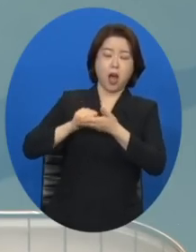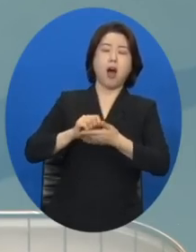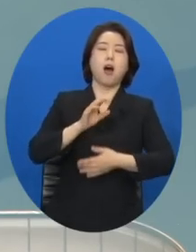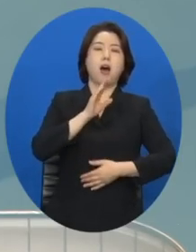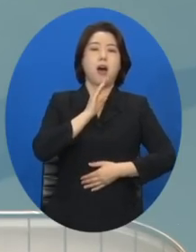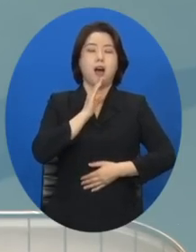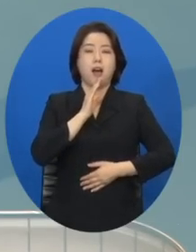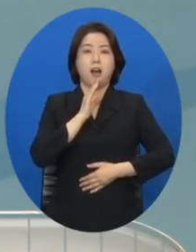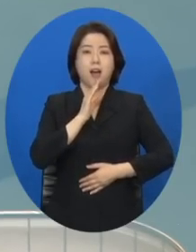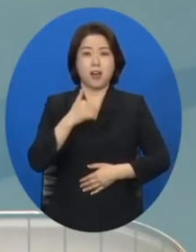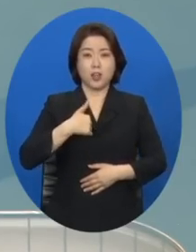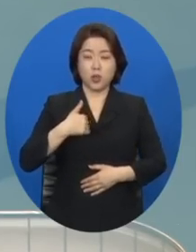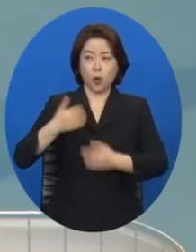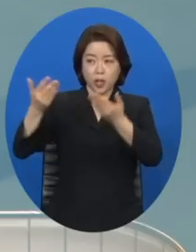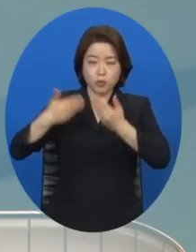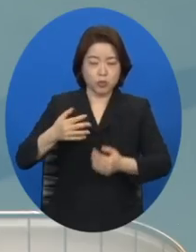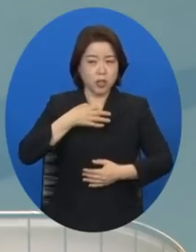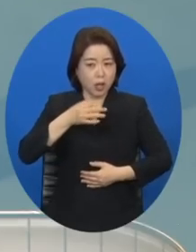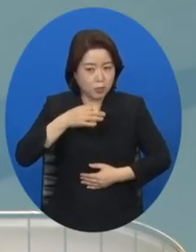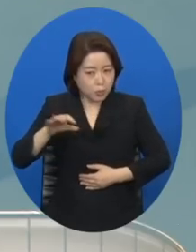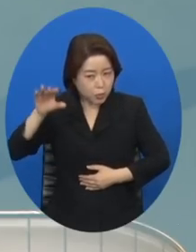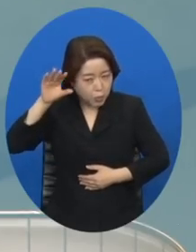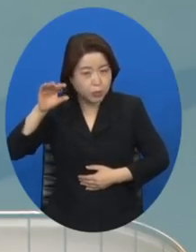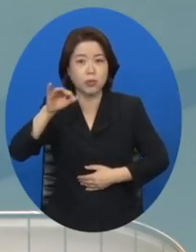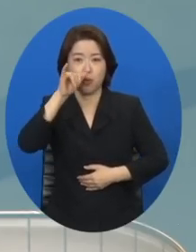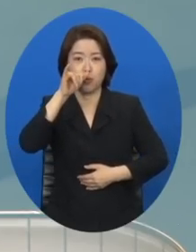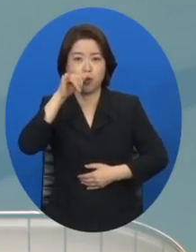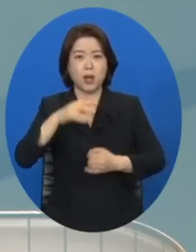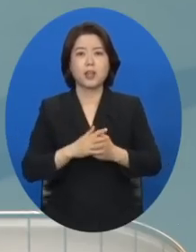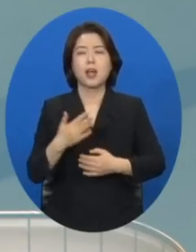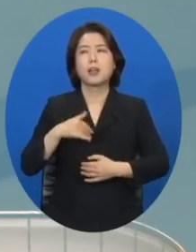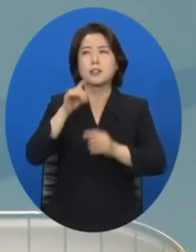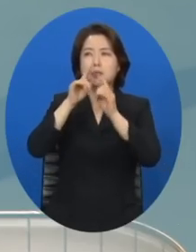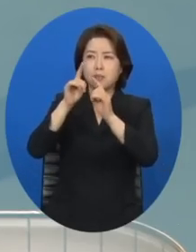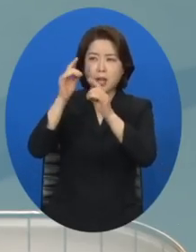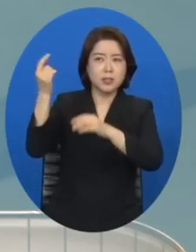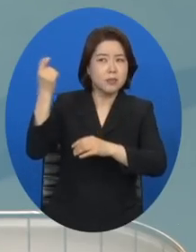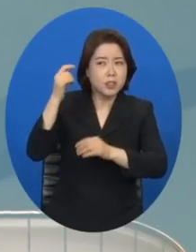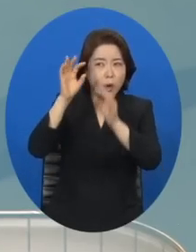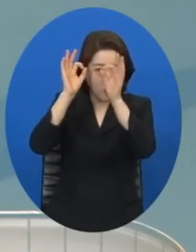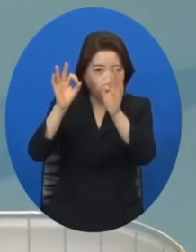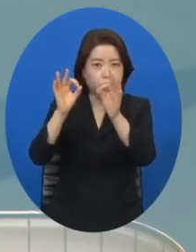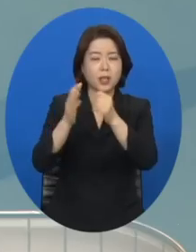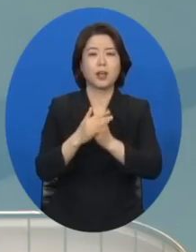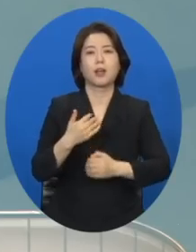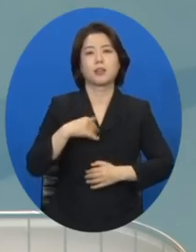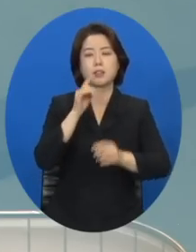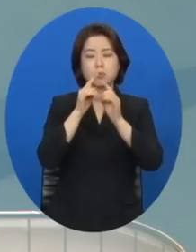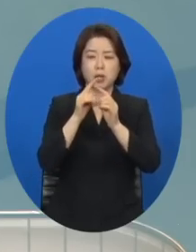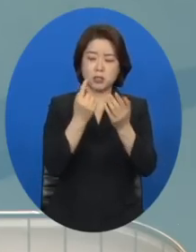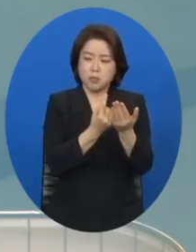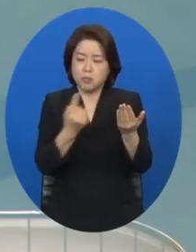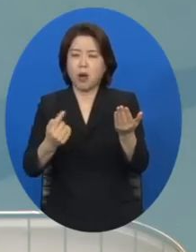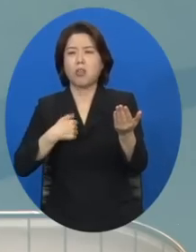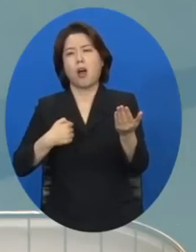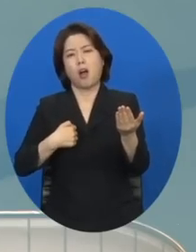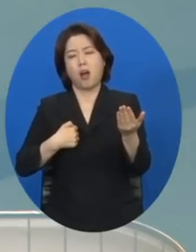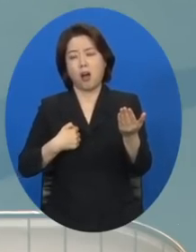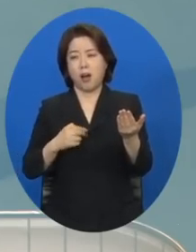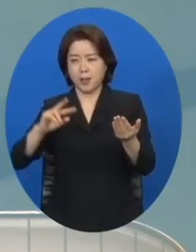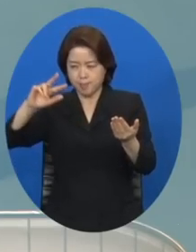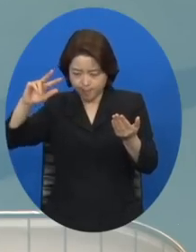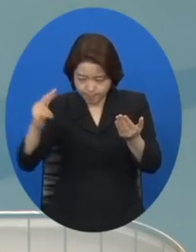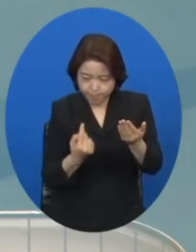그 말씀에 저에게 주신 음성으로 들렸습니다 주님 제가 그 말씀대로 보니까 저는 그 말씀에서 벗어나 있군요 제가